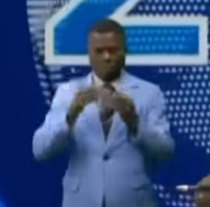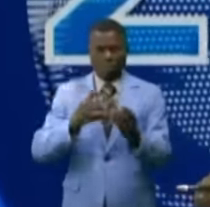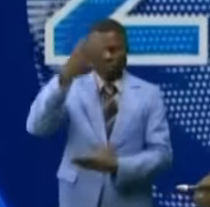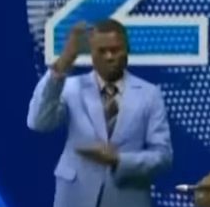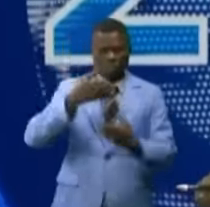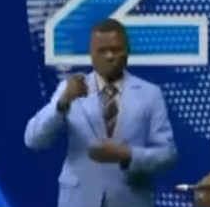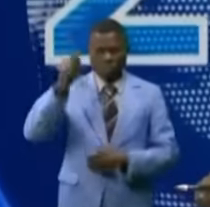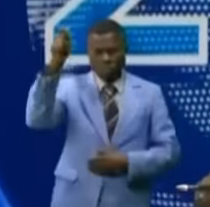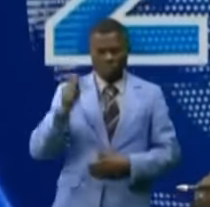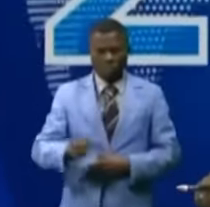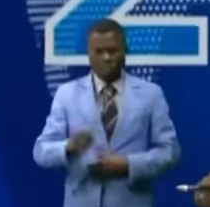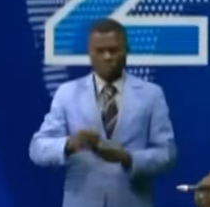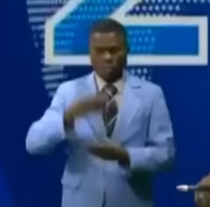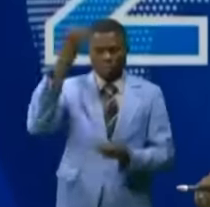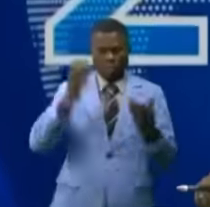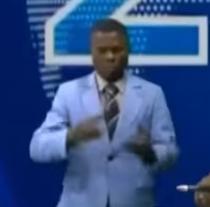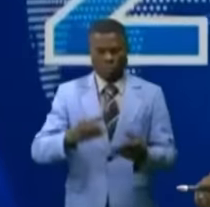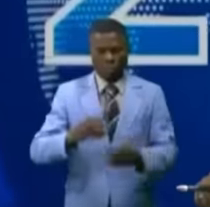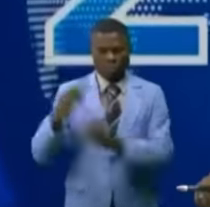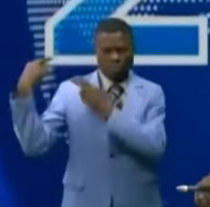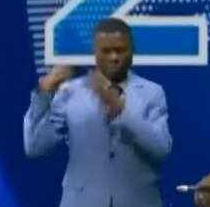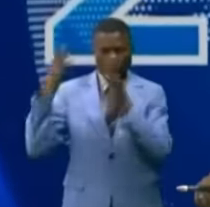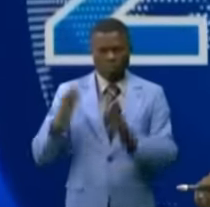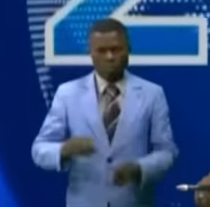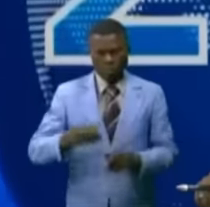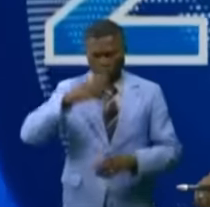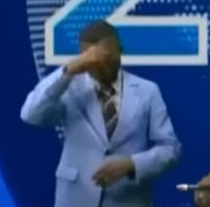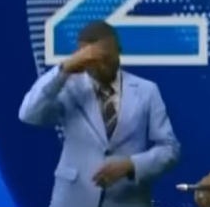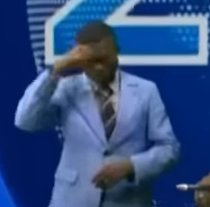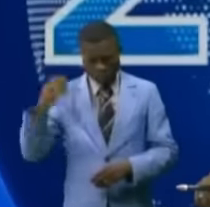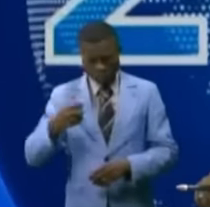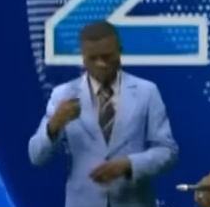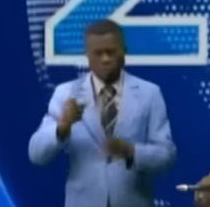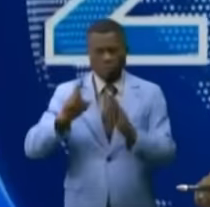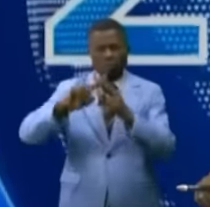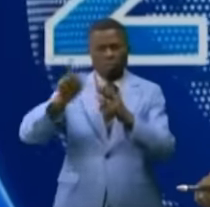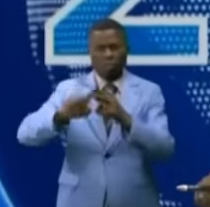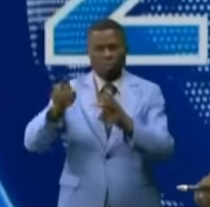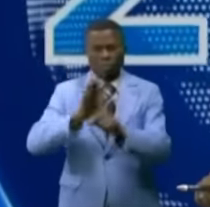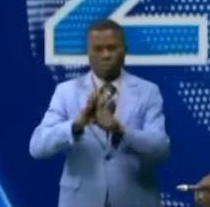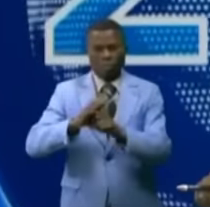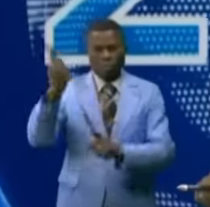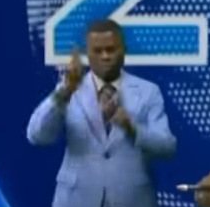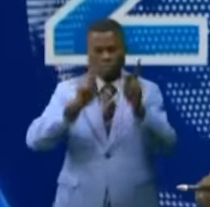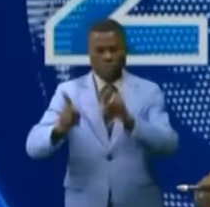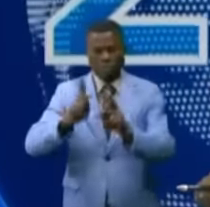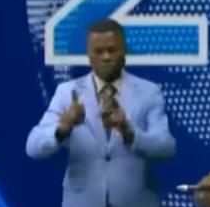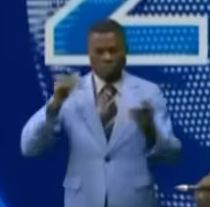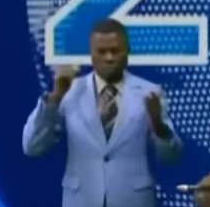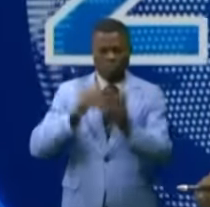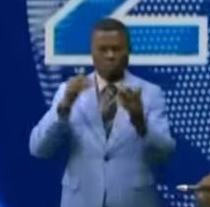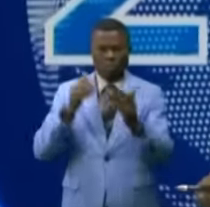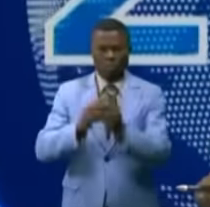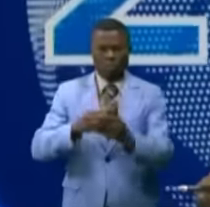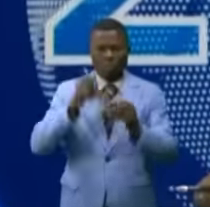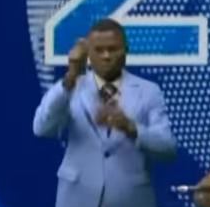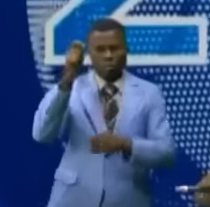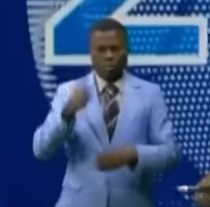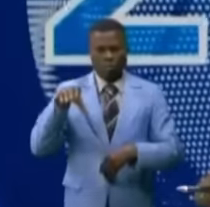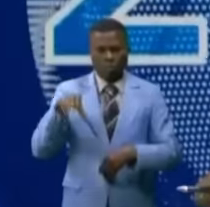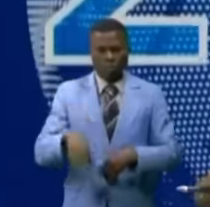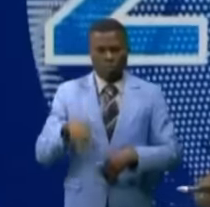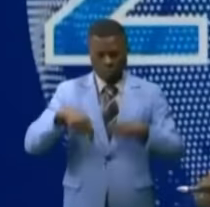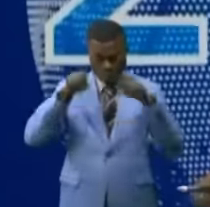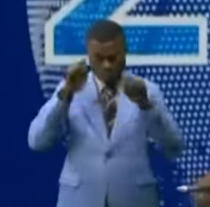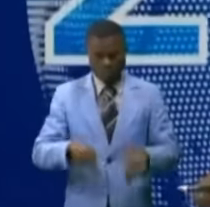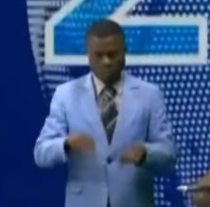rwandais responsables de la misère et de déplacements massifs des populations ont été pulvérisés par les forces congolaises. Ces